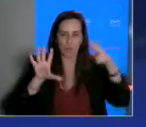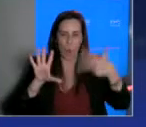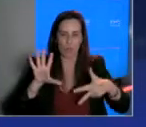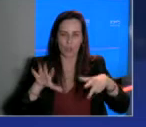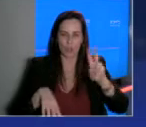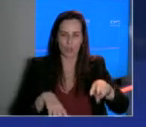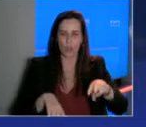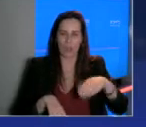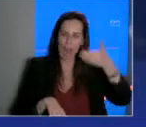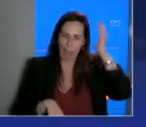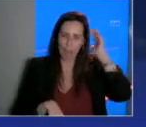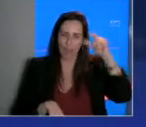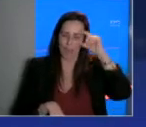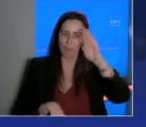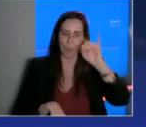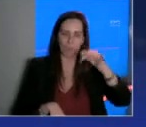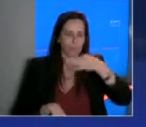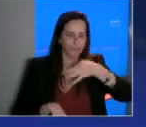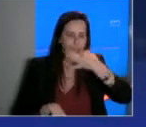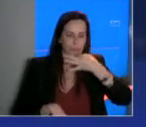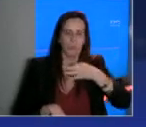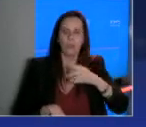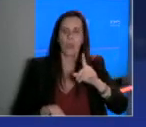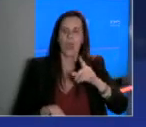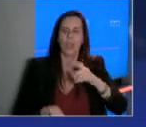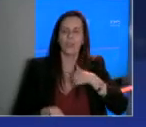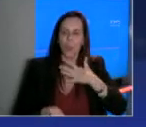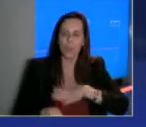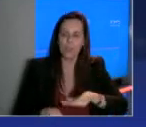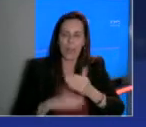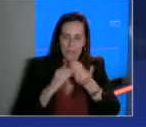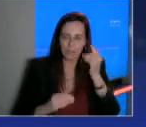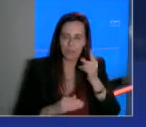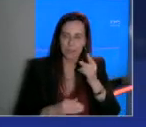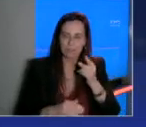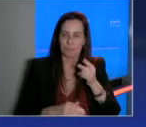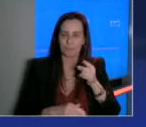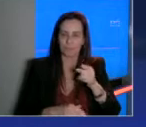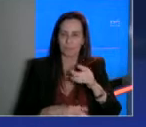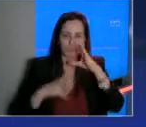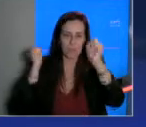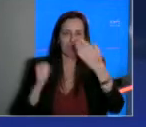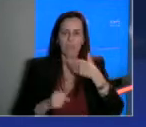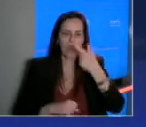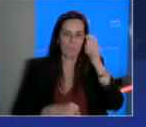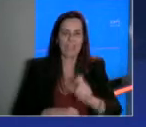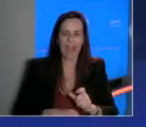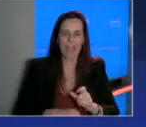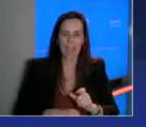ב8:30 יאיר לפיד ובוגי יעלון יעלו להצהרה משותפת, אני אבל רוצה לפני זה לחבר אתכם לשגריר ישראל